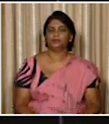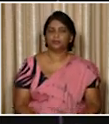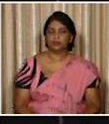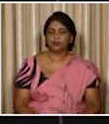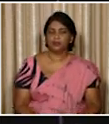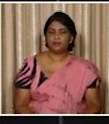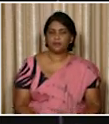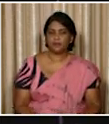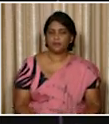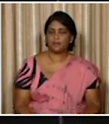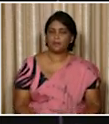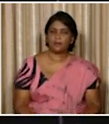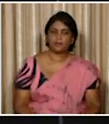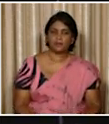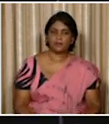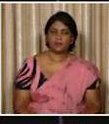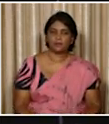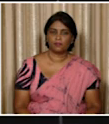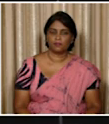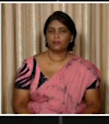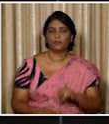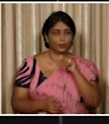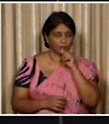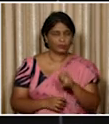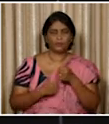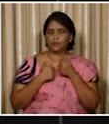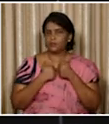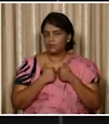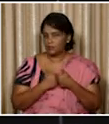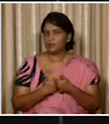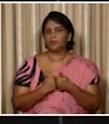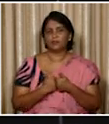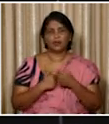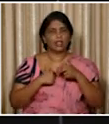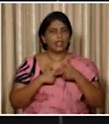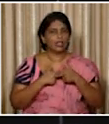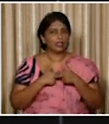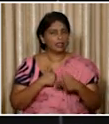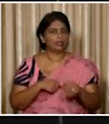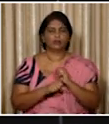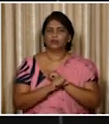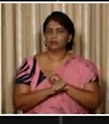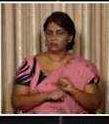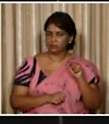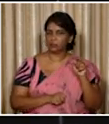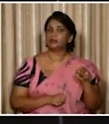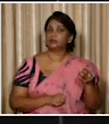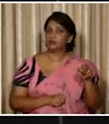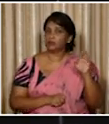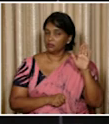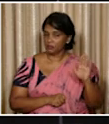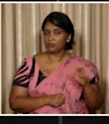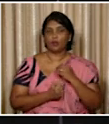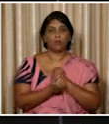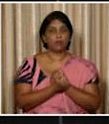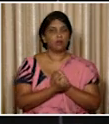வலுவான காரணங்களோ நியாயங்களோ இன்றி போலீசாரால் கைது செய்யப்பட்டு நேற்று வரை தடுத்து வைக்கப்பட்டிருந்த அந்த 8 பேரும் விடுதலை செய்யப்பட்டமை முதலில்